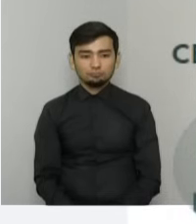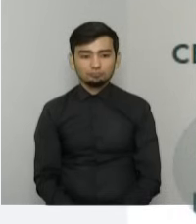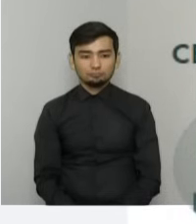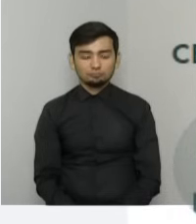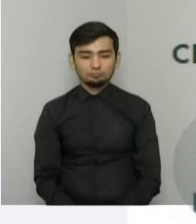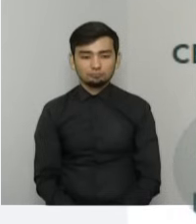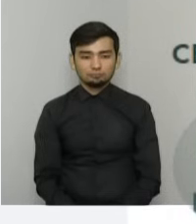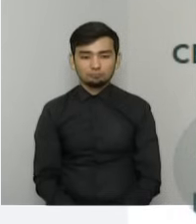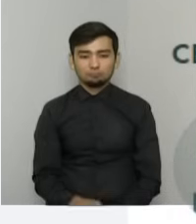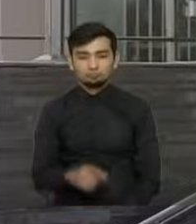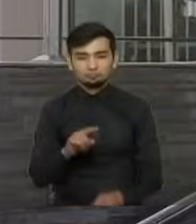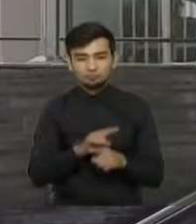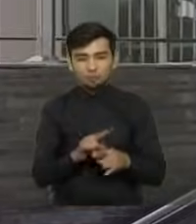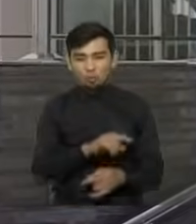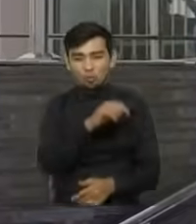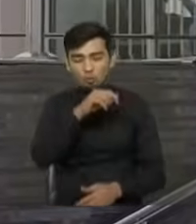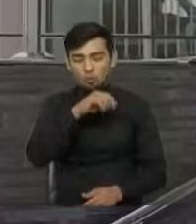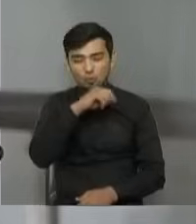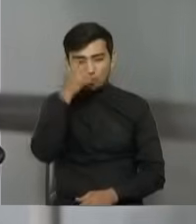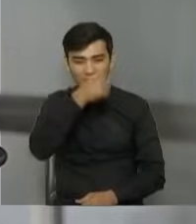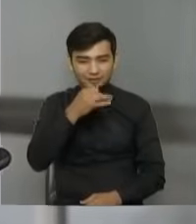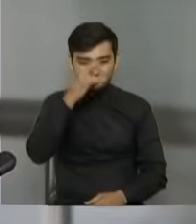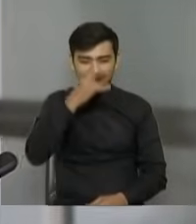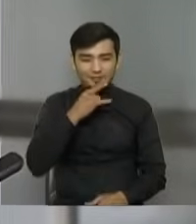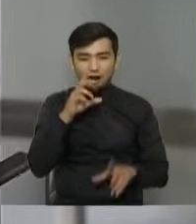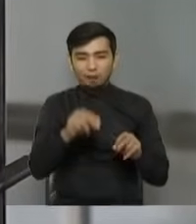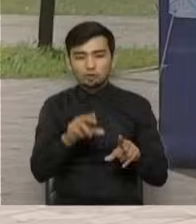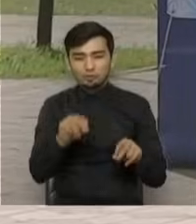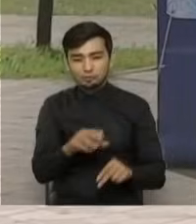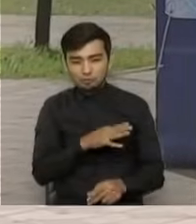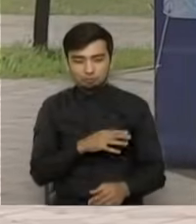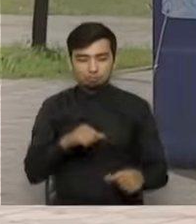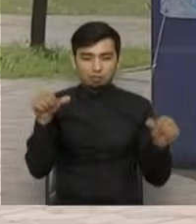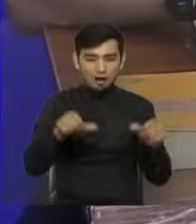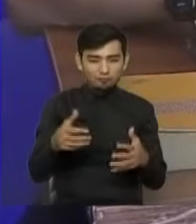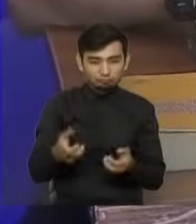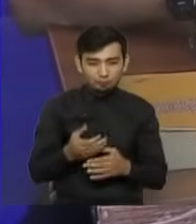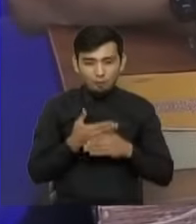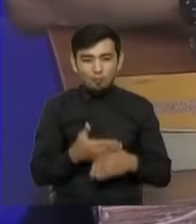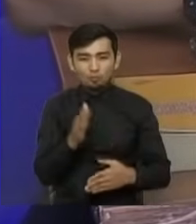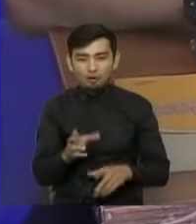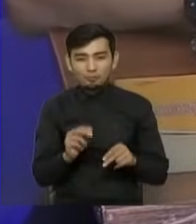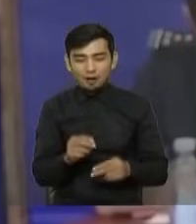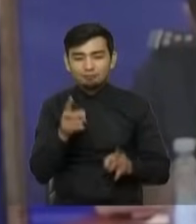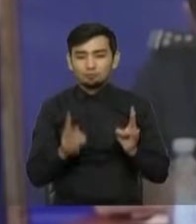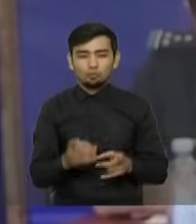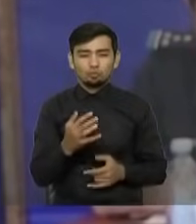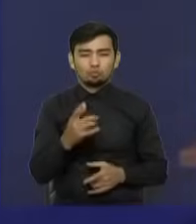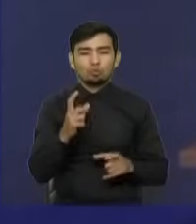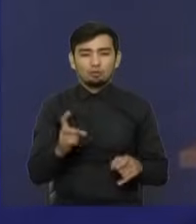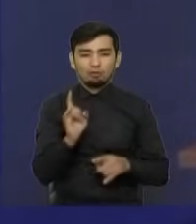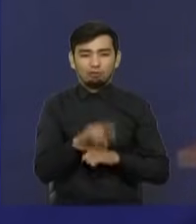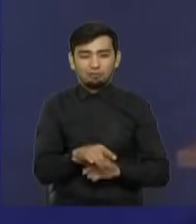Афера года в Казахстане активизировались мошенники обещающий водительские права Сколько уже пострадавших это